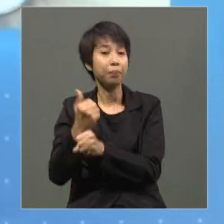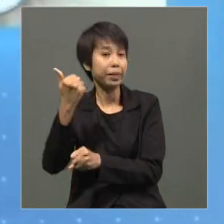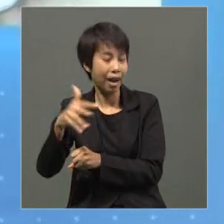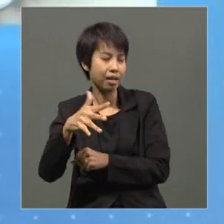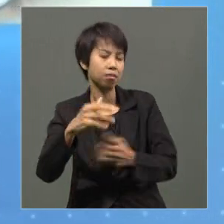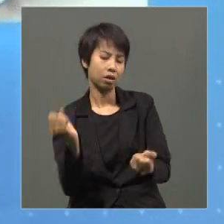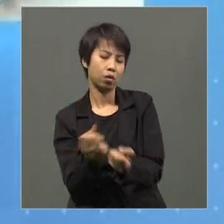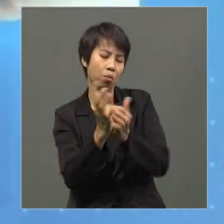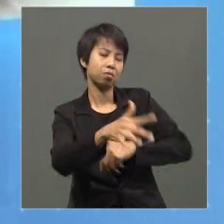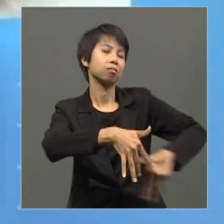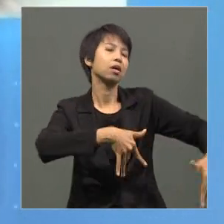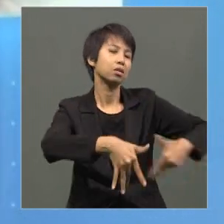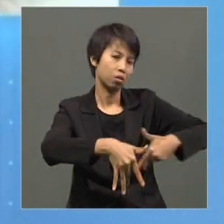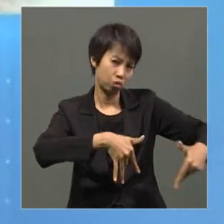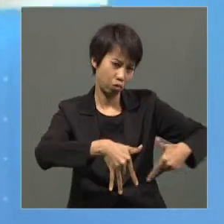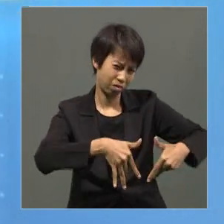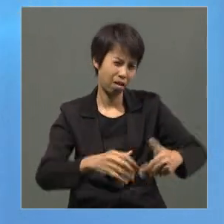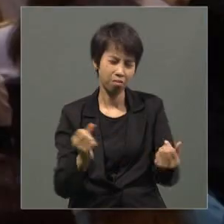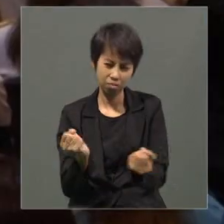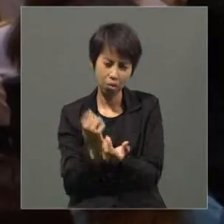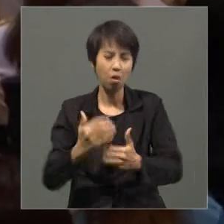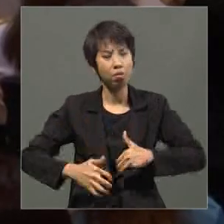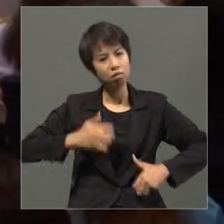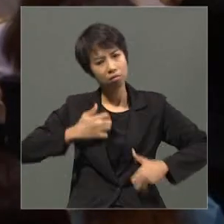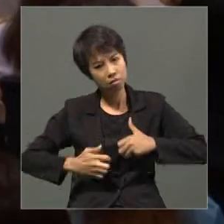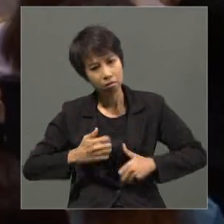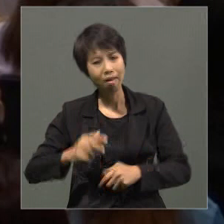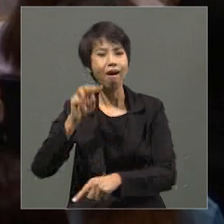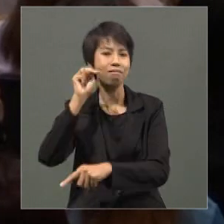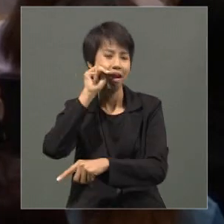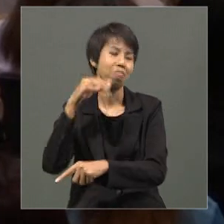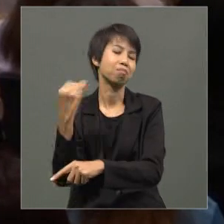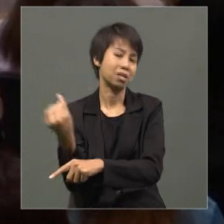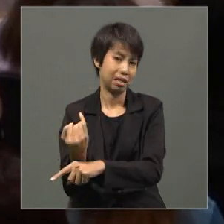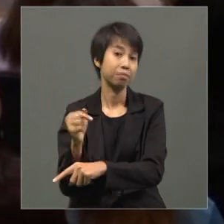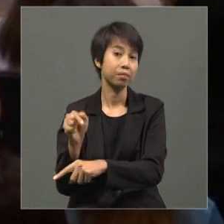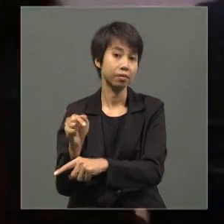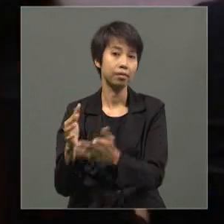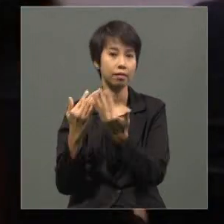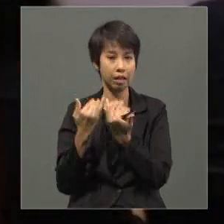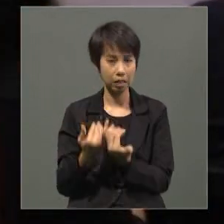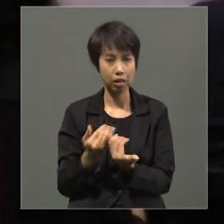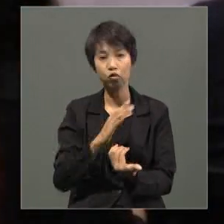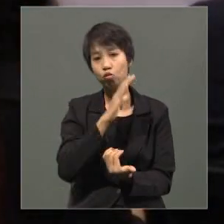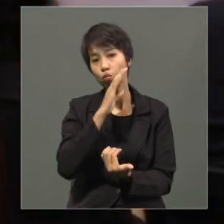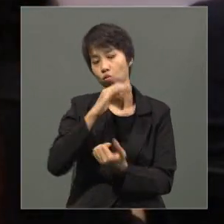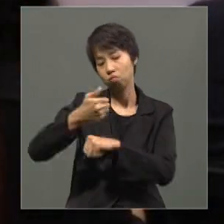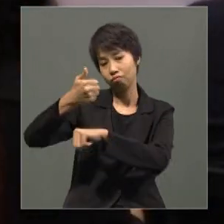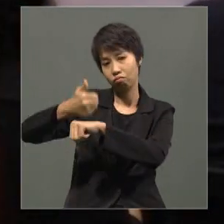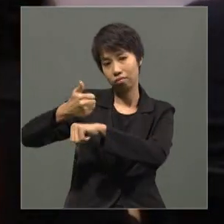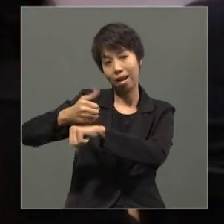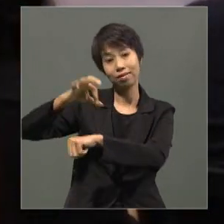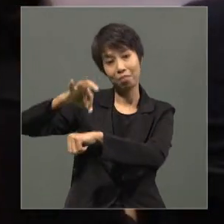าชนเดือดร้อนจากคุณภาพน้ำและการบริการต่างๆที่แย่ลงส่วนเรื่องการสรรหาผู้ว่าการกปน.คน